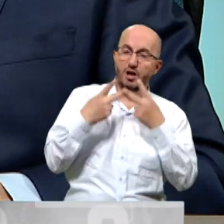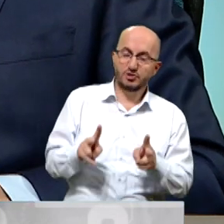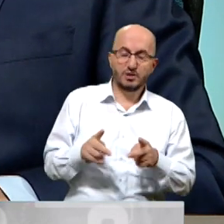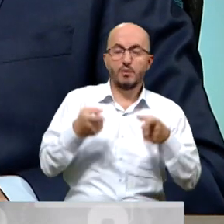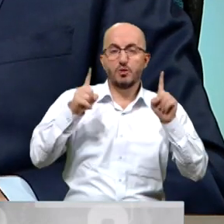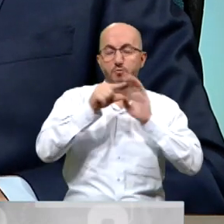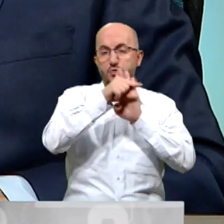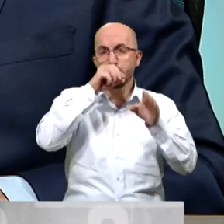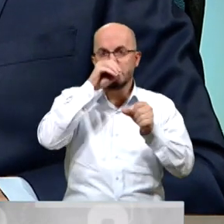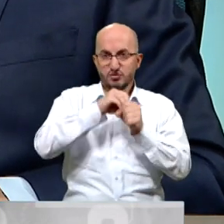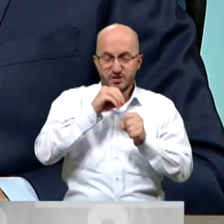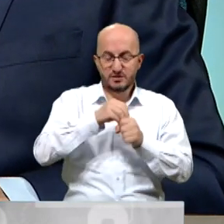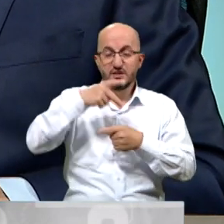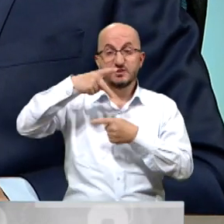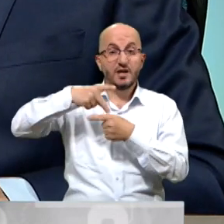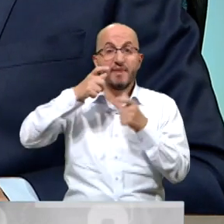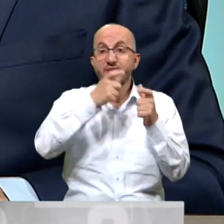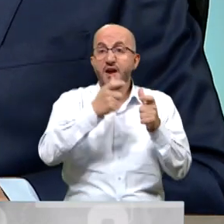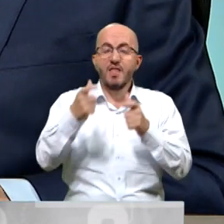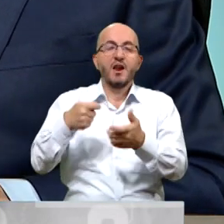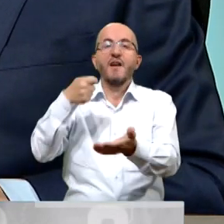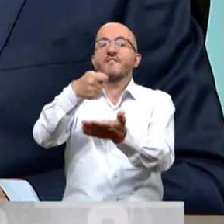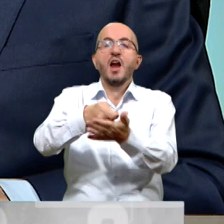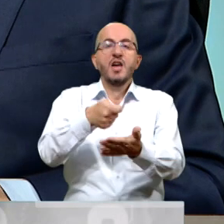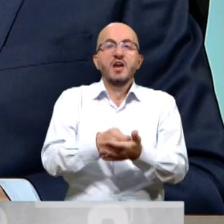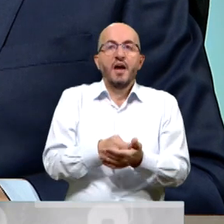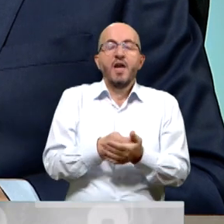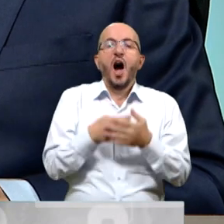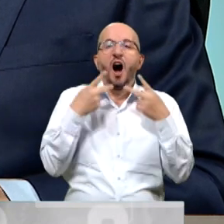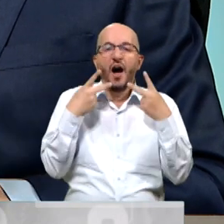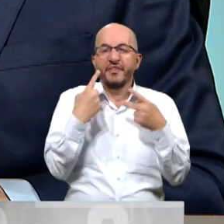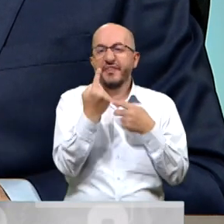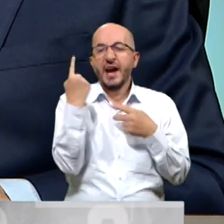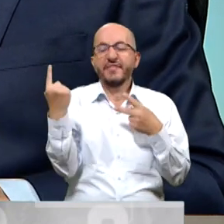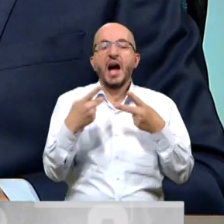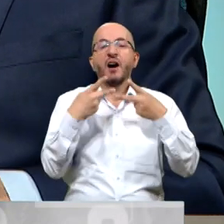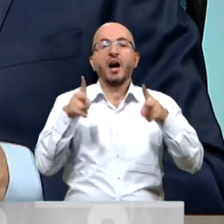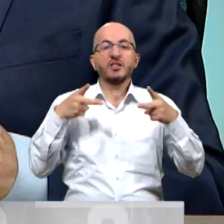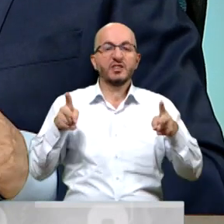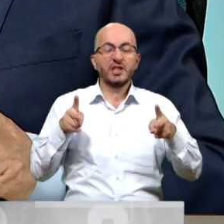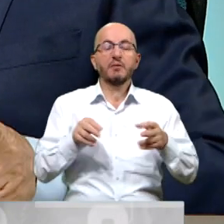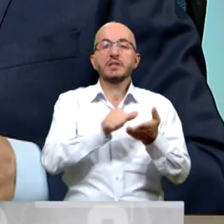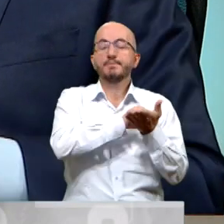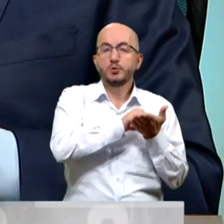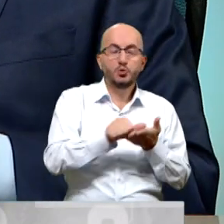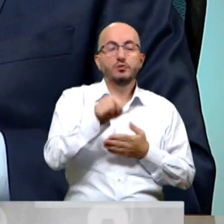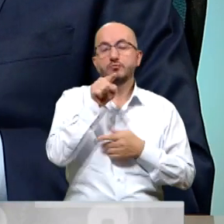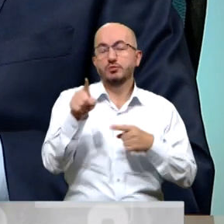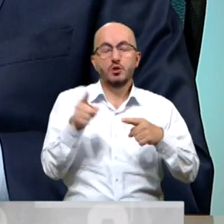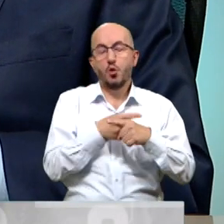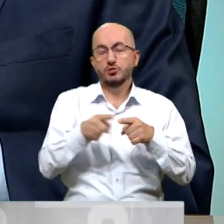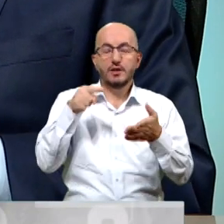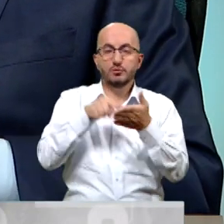Tevbe suresinde zekatın nerelere verileceğini açıkça tek tek ifade buyurmuş. Zekatmış. Bütün bunların ortak